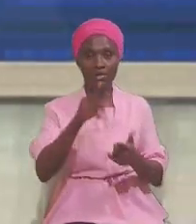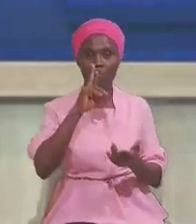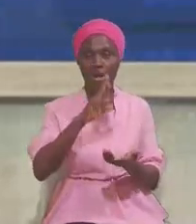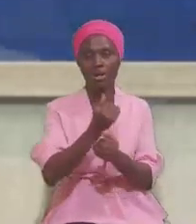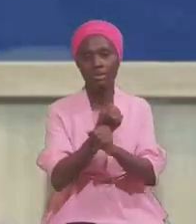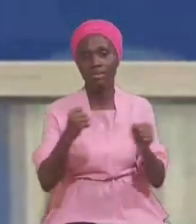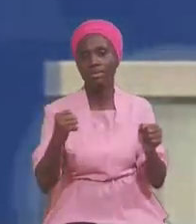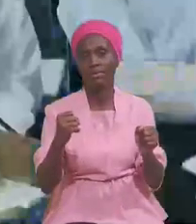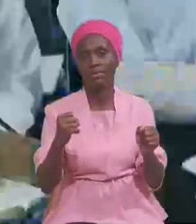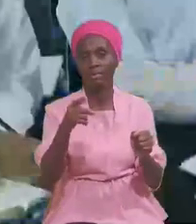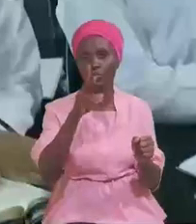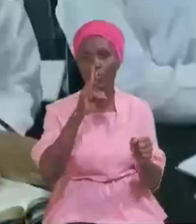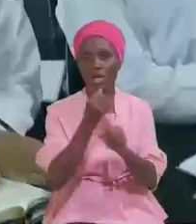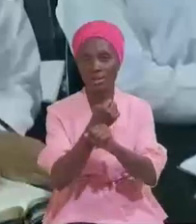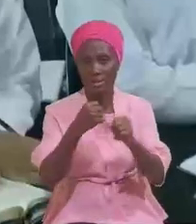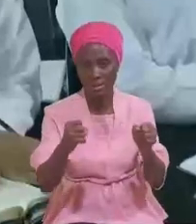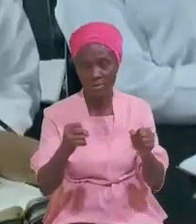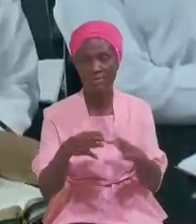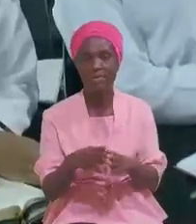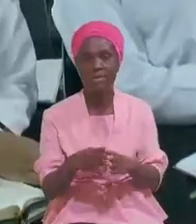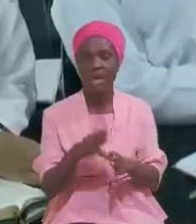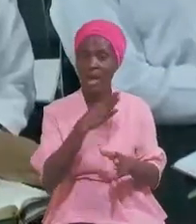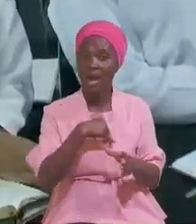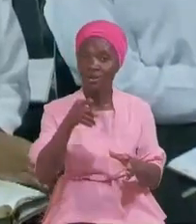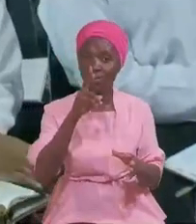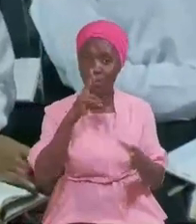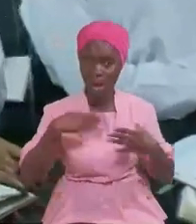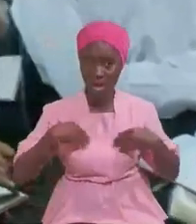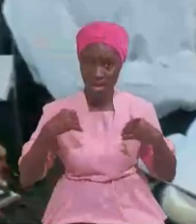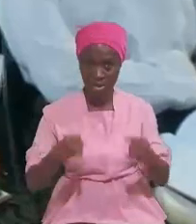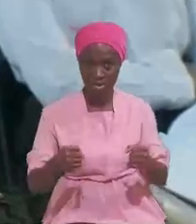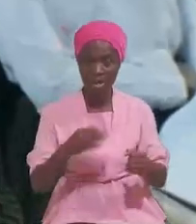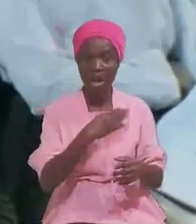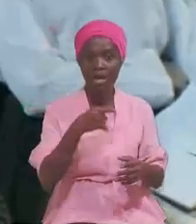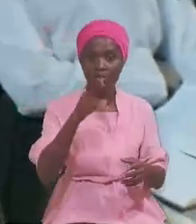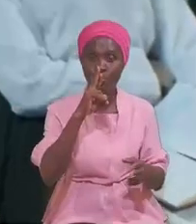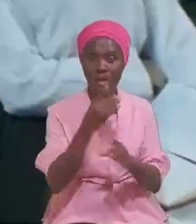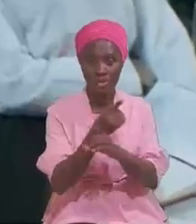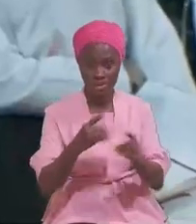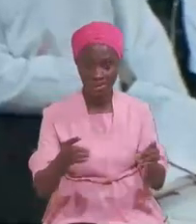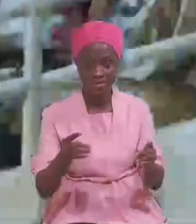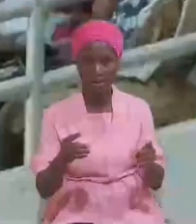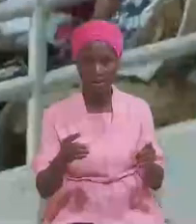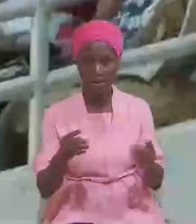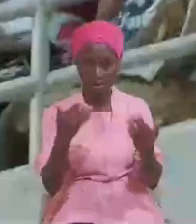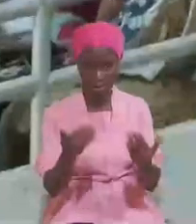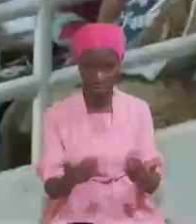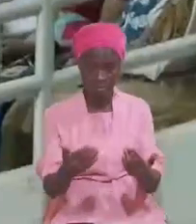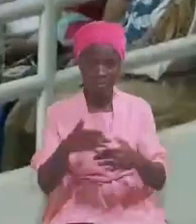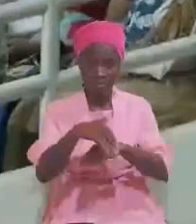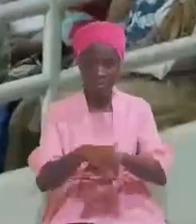sauvé. Et vous êtes guéri. Vous êtes délivré. Ce soir, c'est